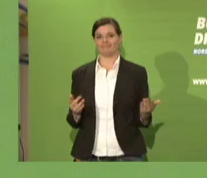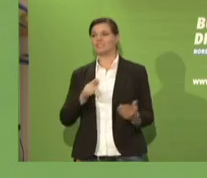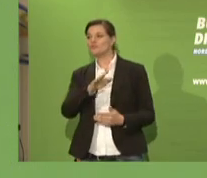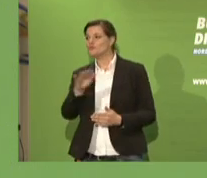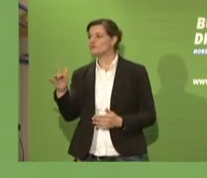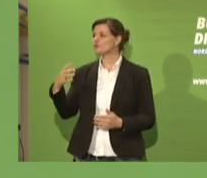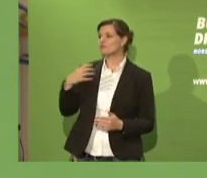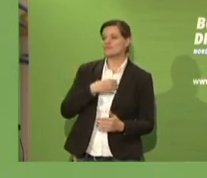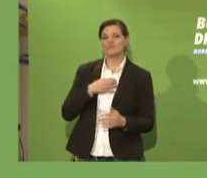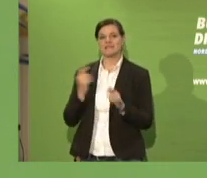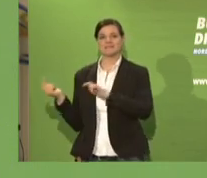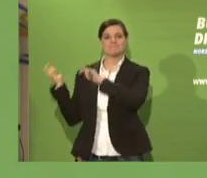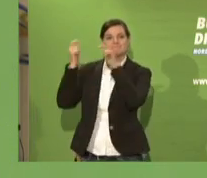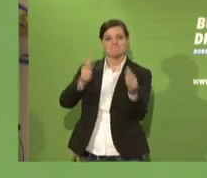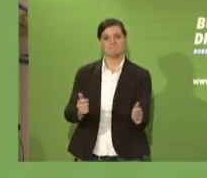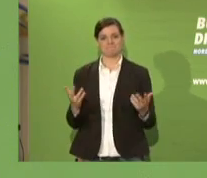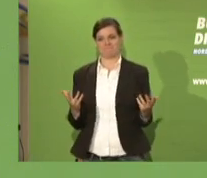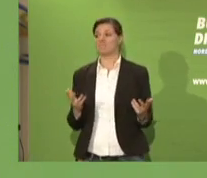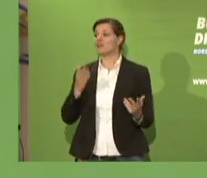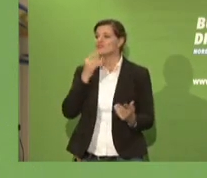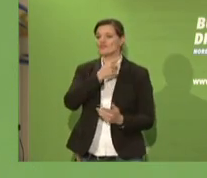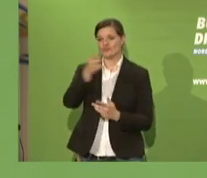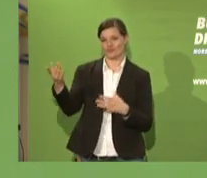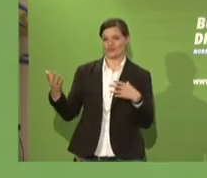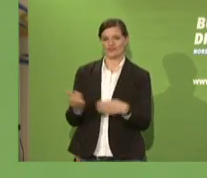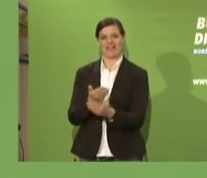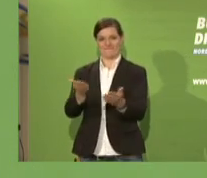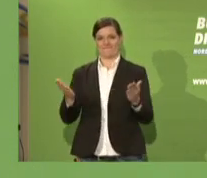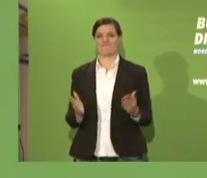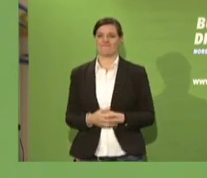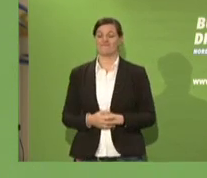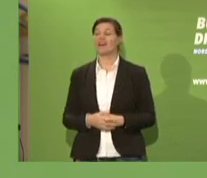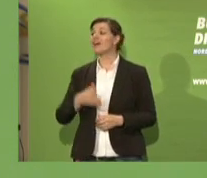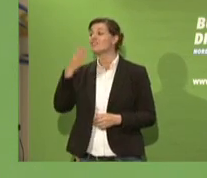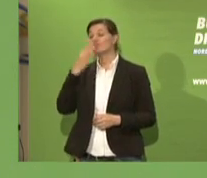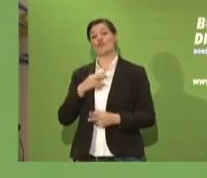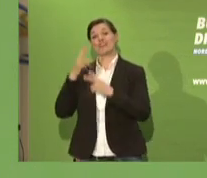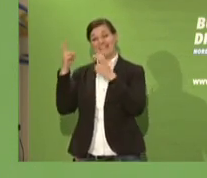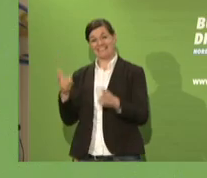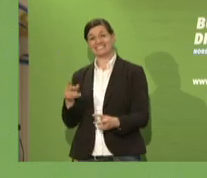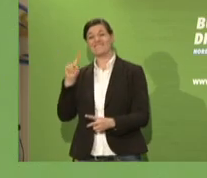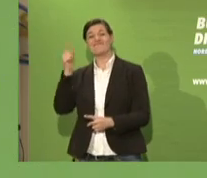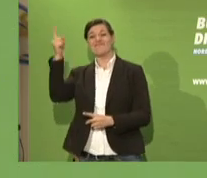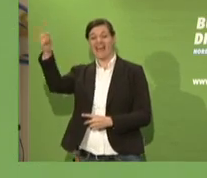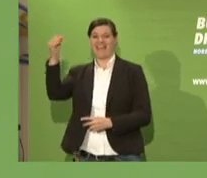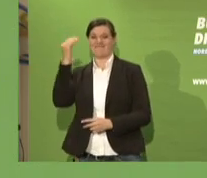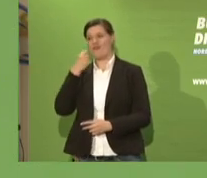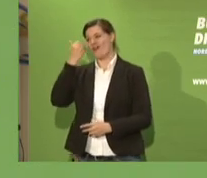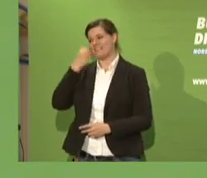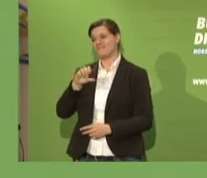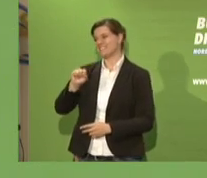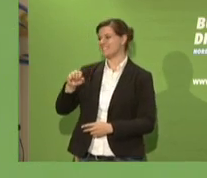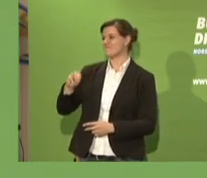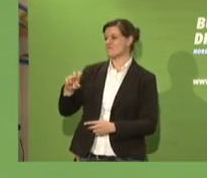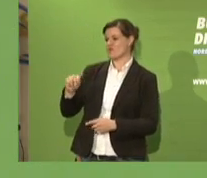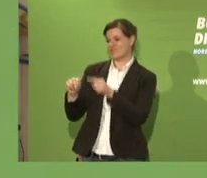Probleme, hierher zu kommen. Schön, dass er es geschafft hat und schön, dass unser Gast mit der weitesten Anreise, liebe Simone, dass du dich auch